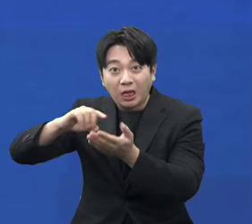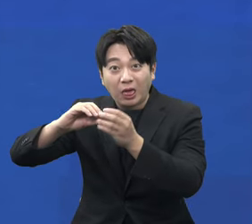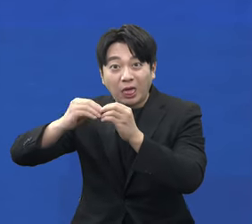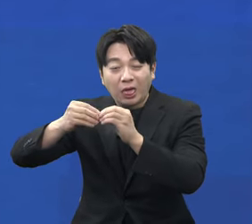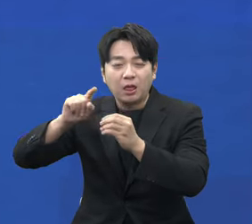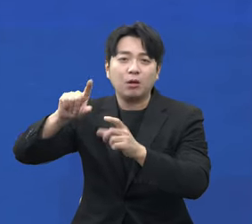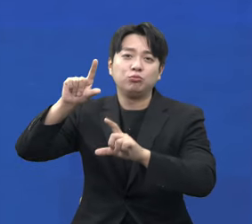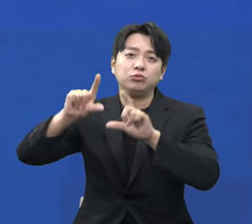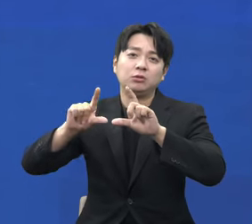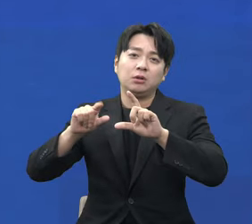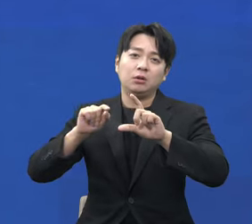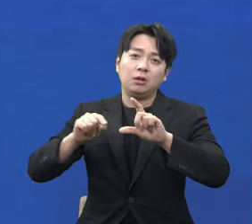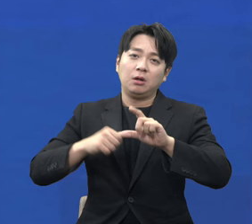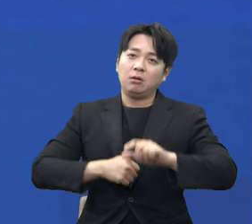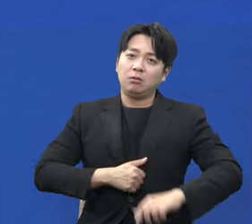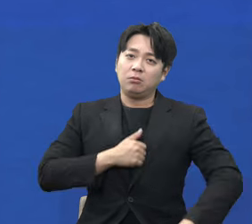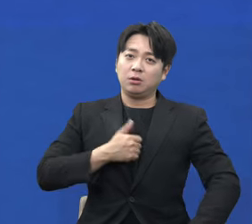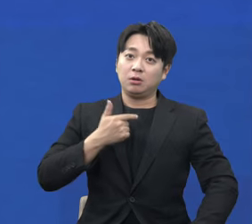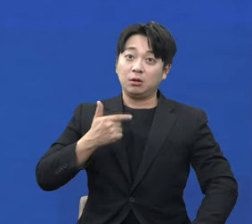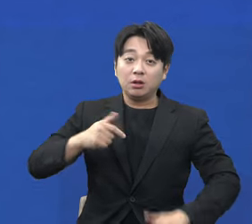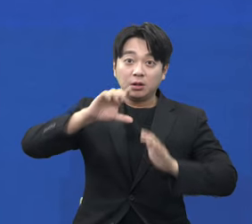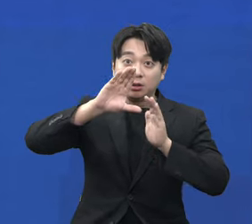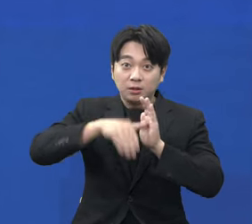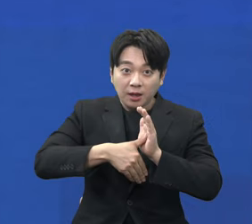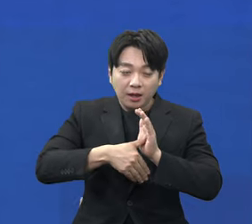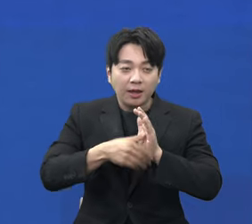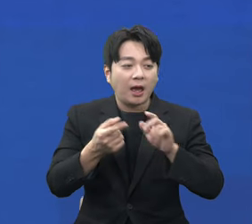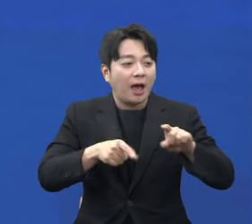내밀어 주었던 정당이 민주당입니다.